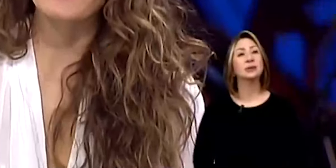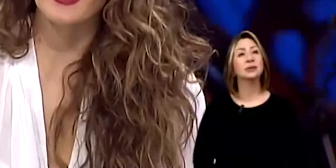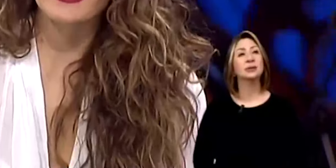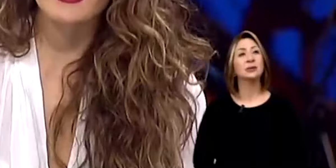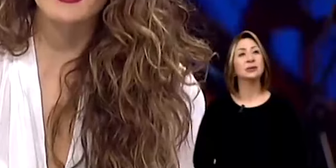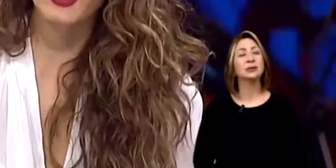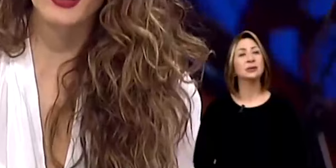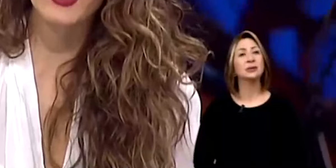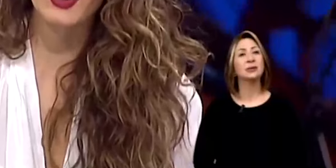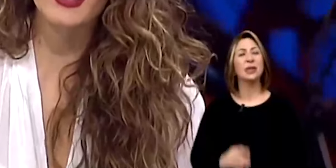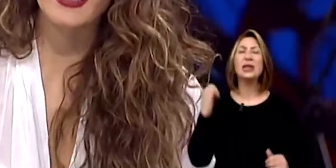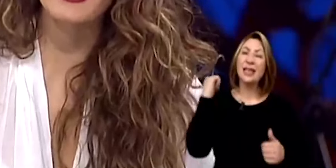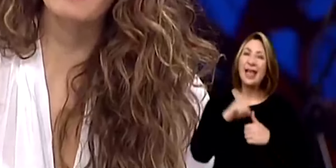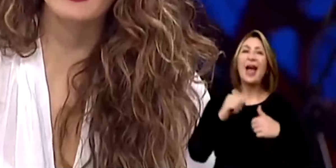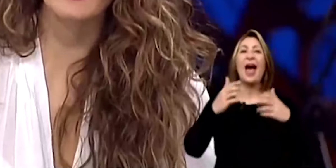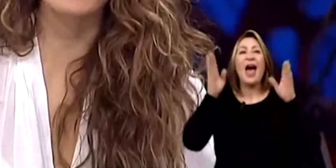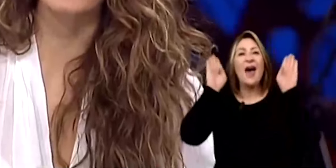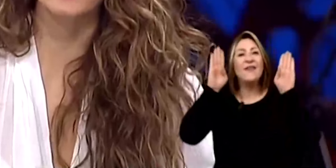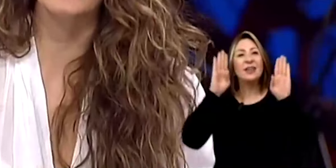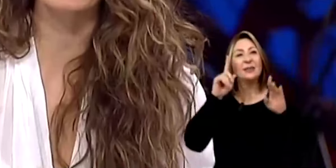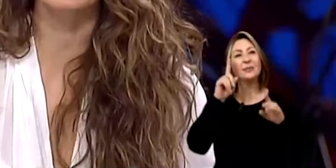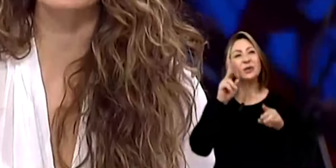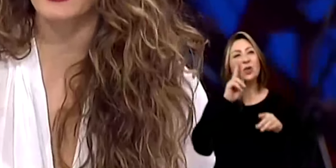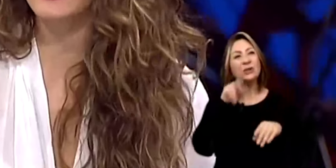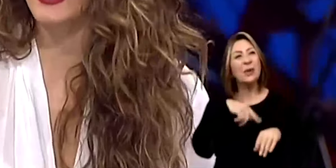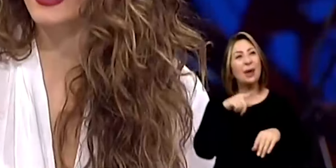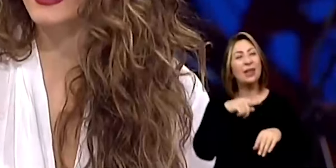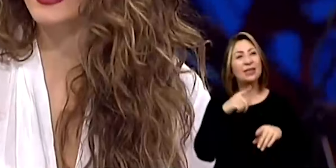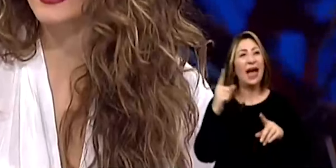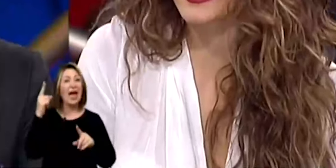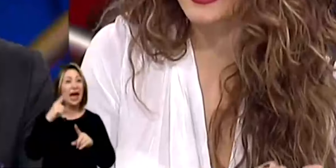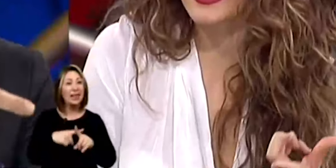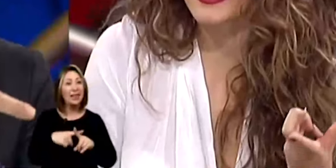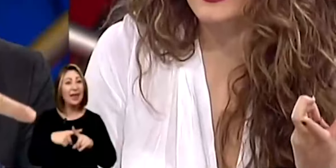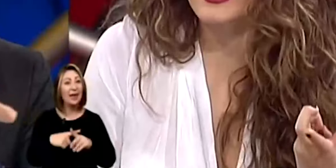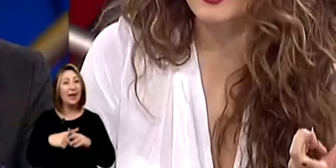Yine hayvanlı olan çok sevdiğim bir şarkı var. Son zamanlarda hatta